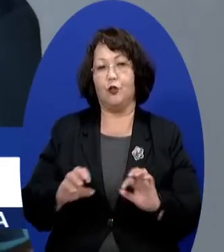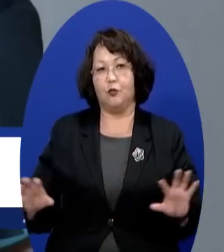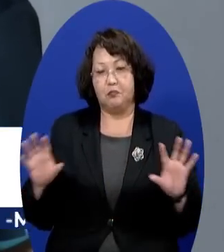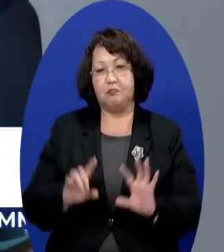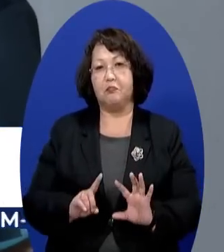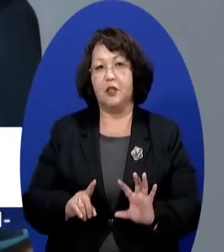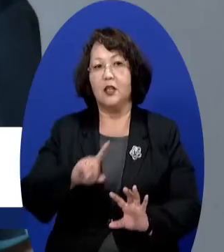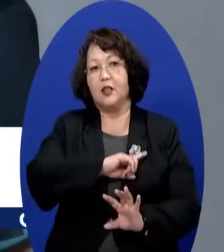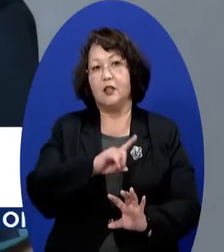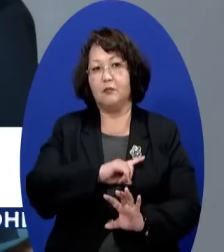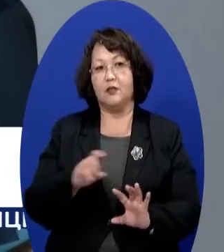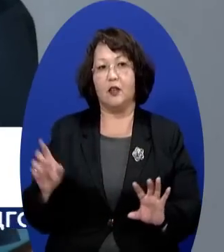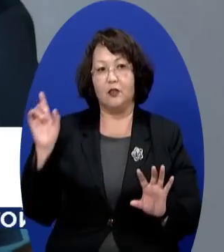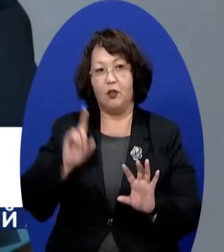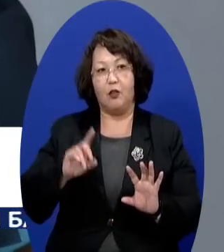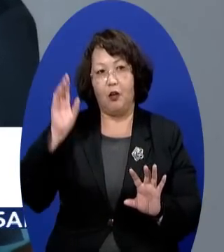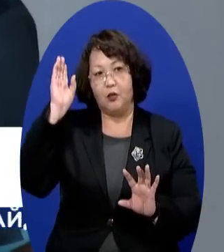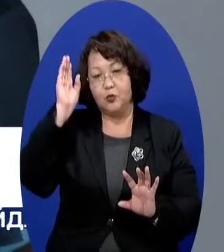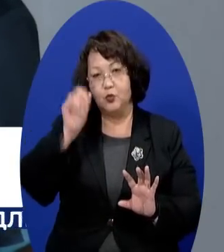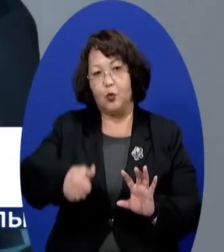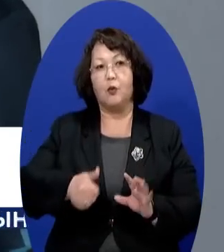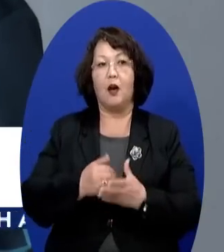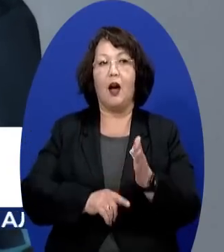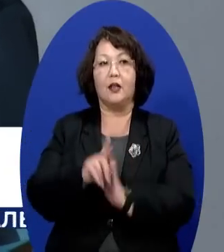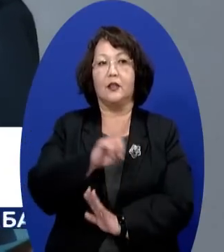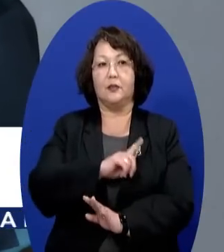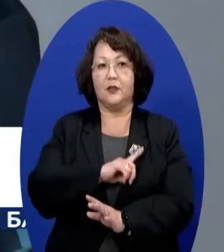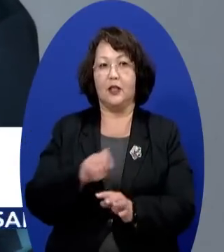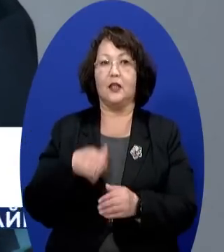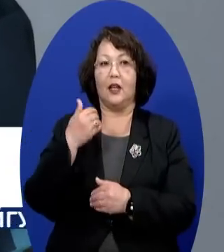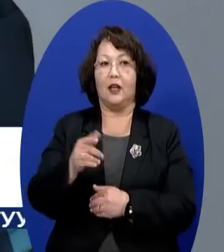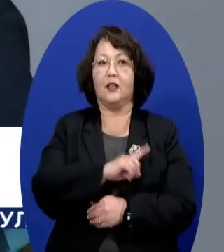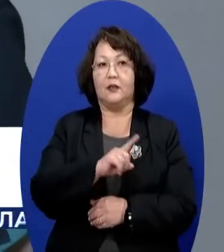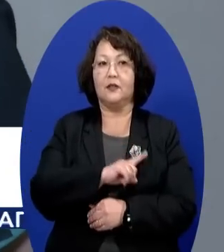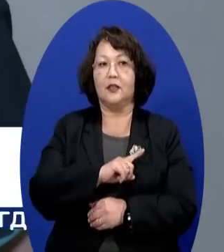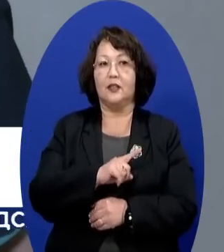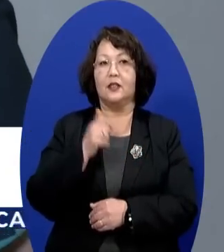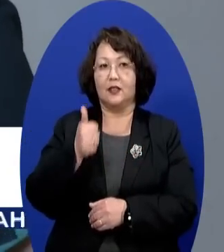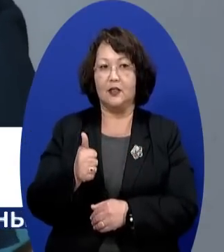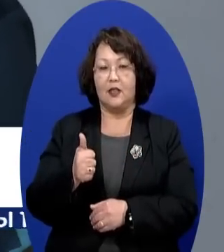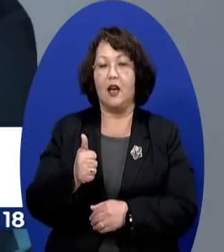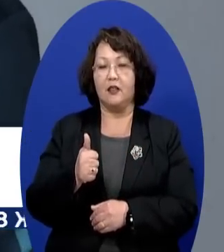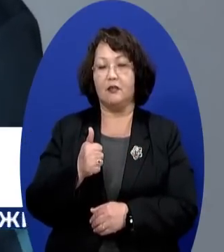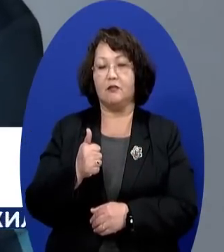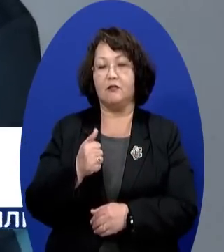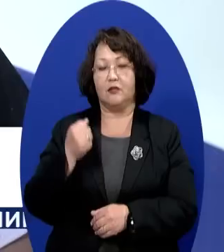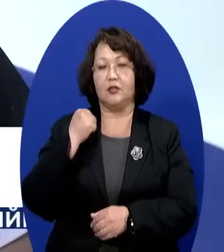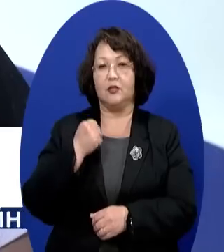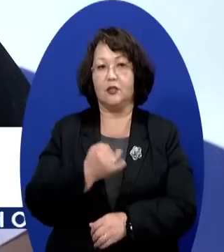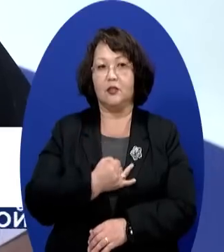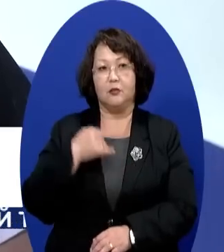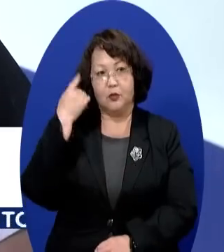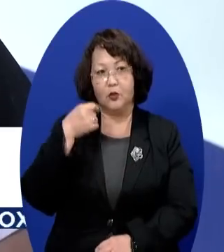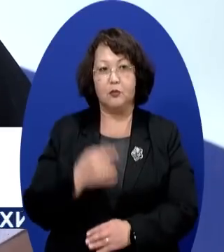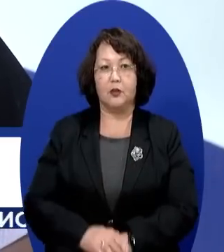оролцсноор тэмцээнд оролцож сурж байгаа. Тэгээд анхны тэмцээн болохоор дараагийнхаа тэмцээнд бас сайн орно гэж бодож байгаа. Манайх